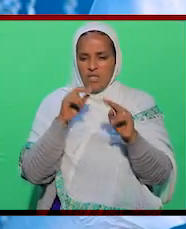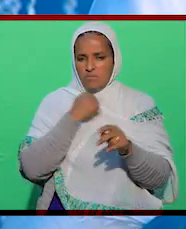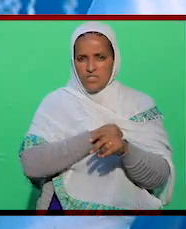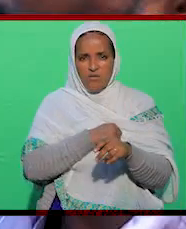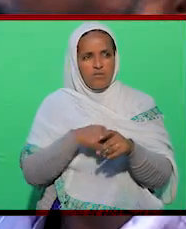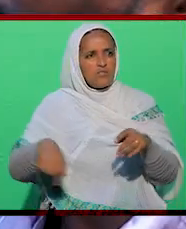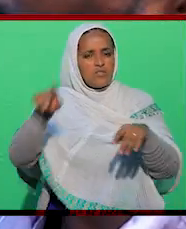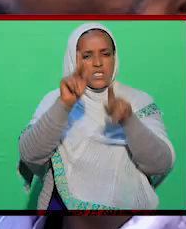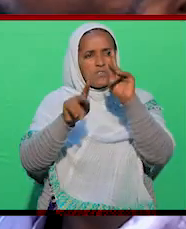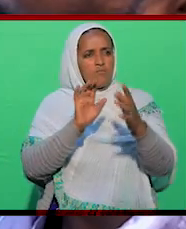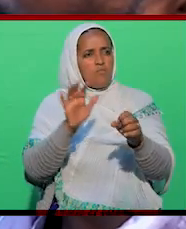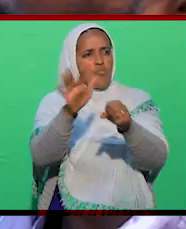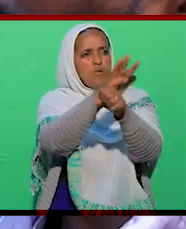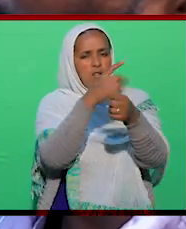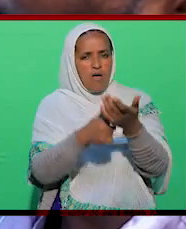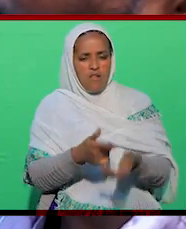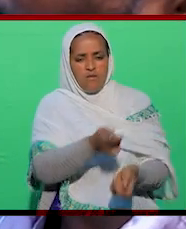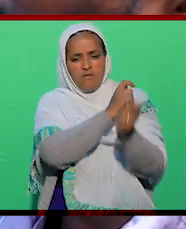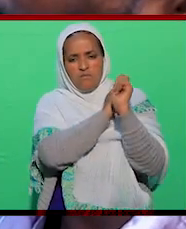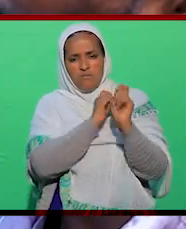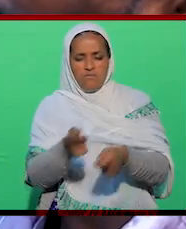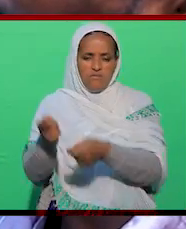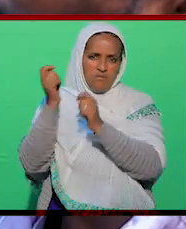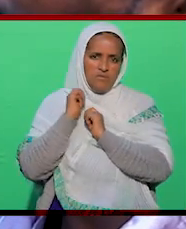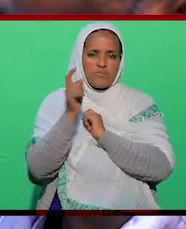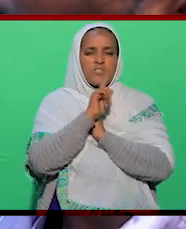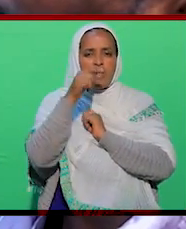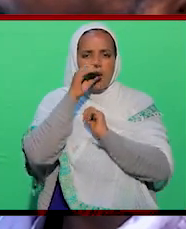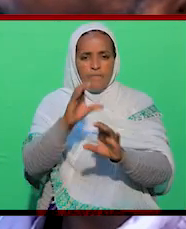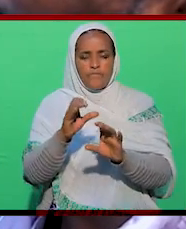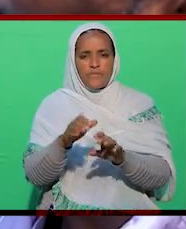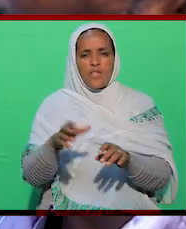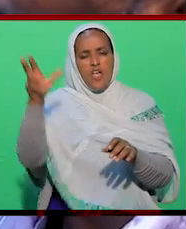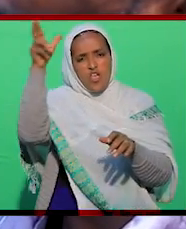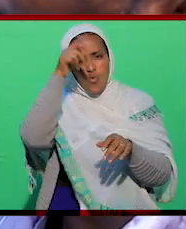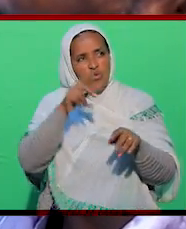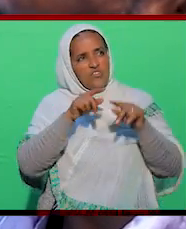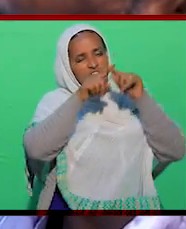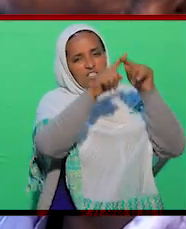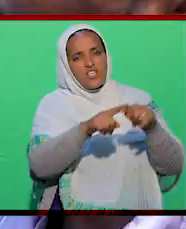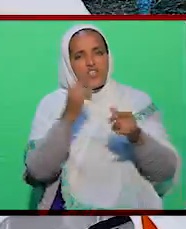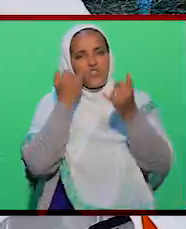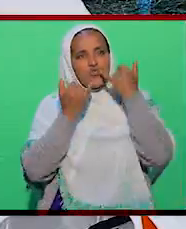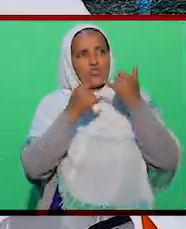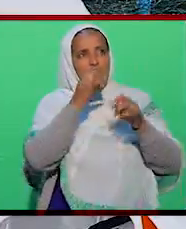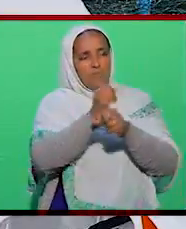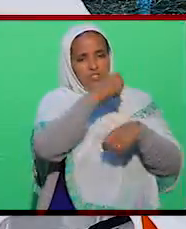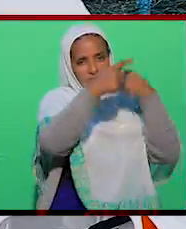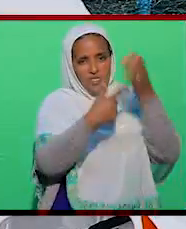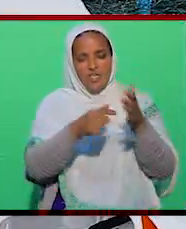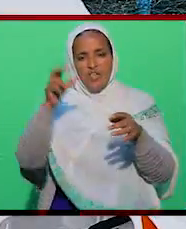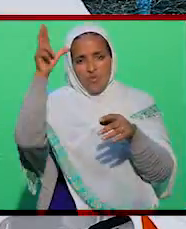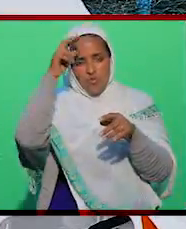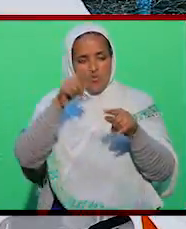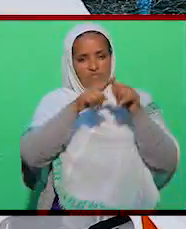ነውር ነው በእውነት በአደባባይ እንዲህ እንዲህ። እና ምን አለ ሲያስተምር፣ የጊዮርጊስ ፈረስ ኢየሩሳሌም ሄጄ መጥቼ